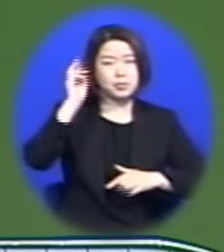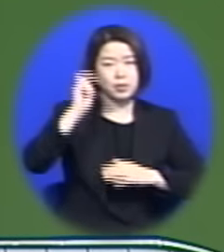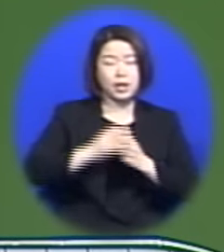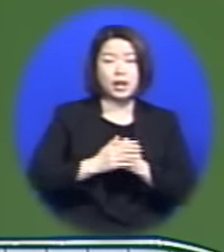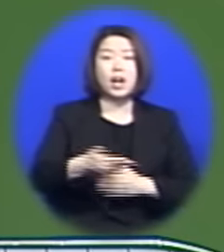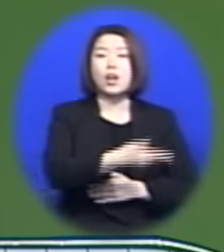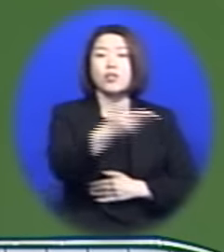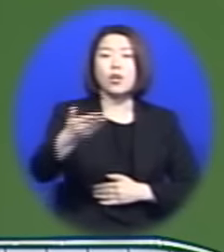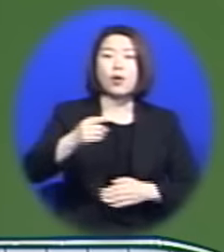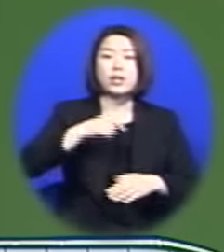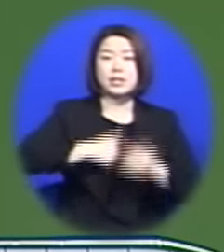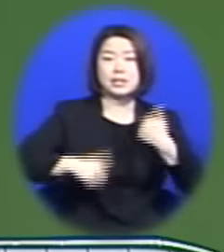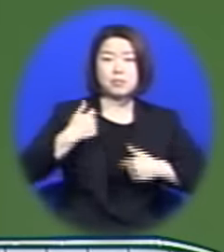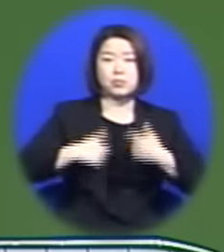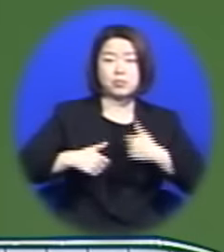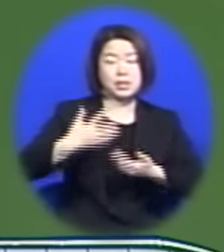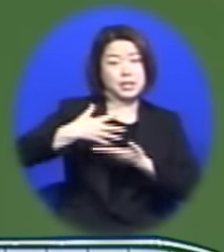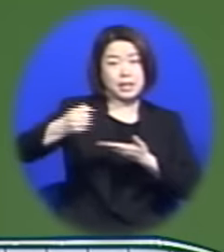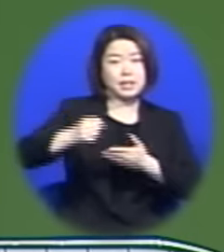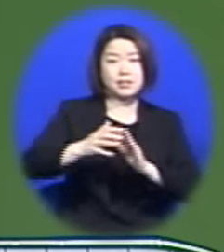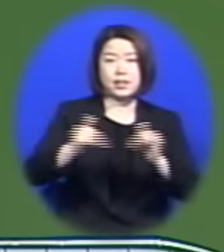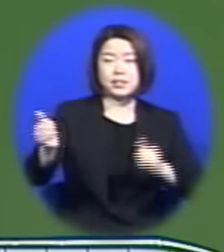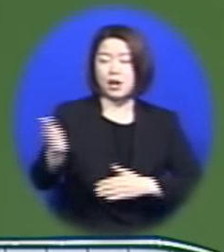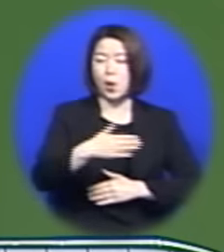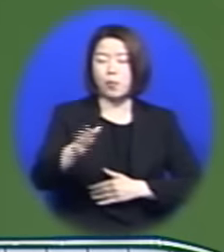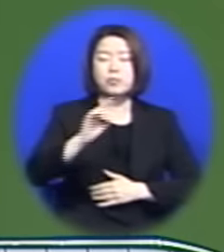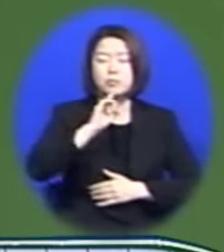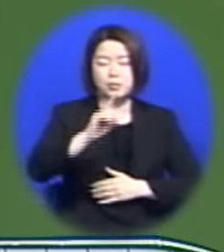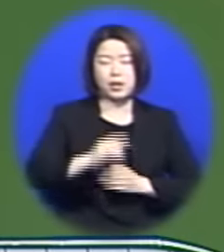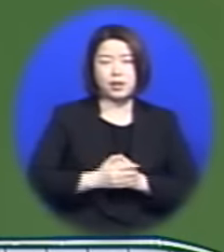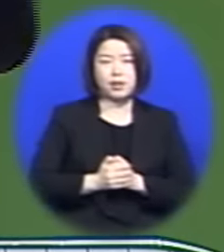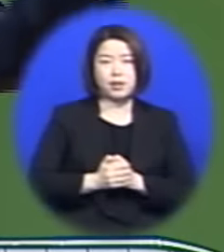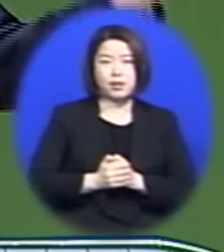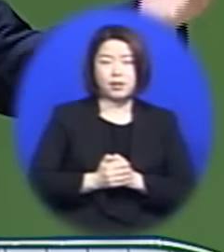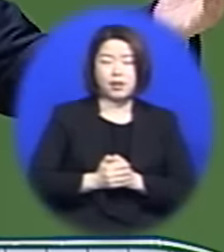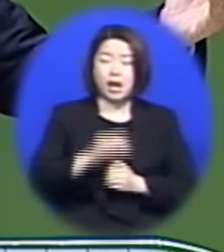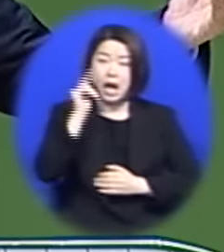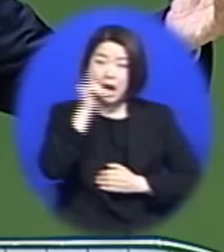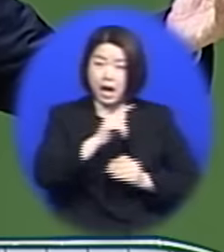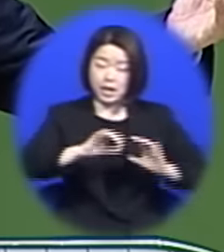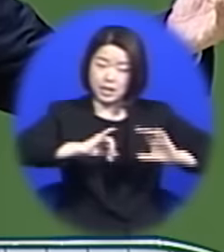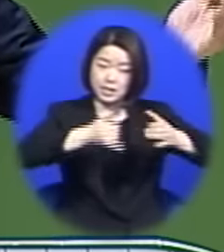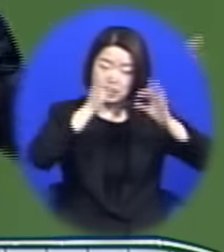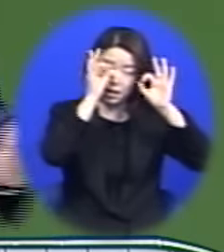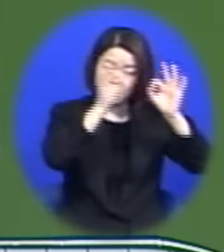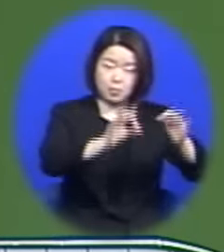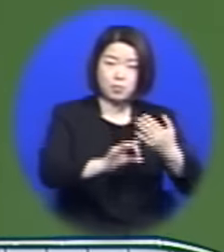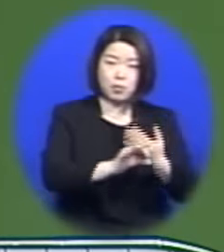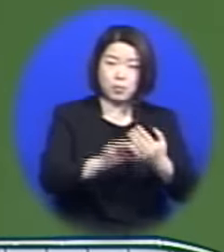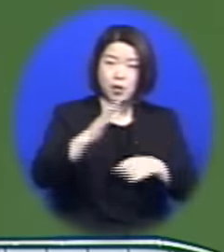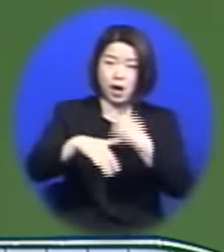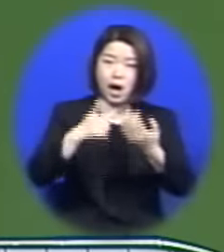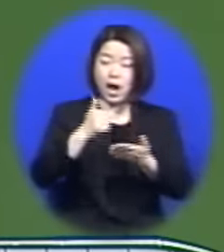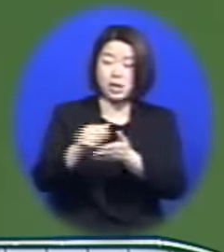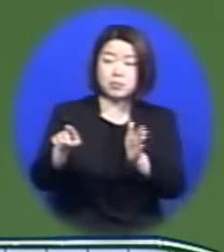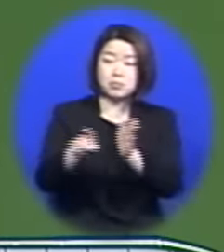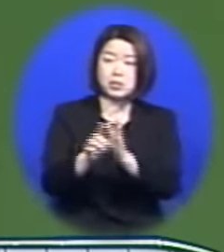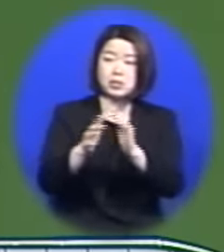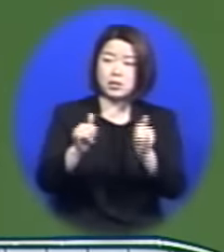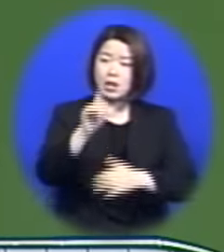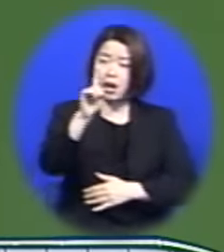너희 기쁨을 빼앗을 자가 없으리라 아멘 악한 세상을 보면 하나님 믿을 사람 아무도